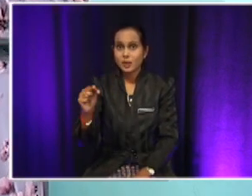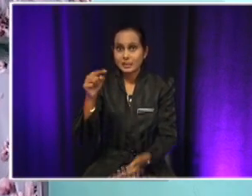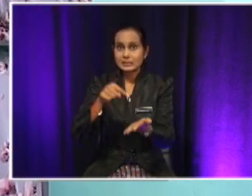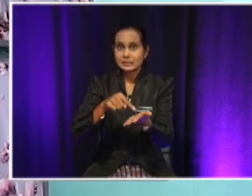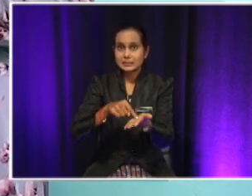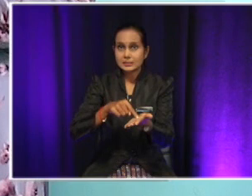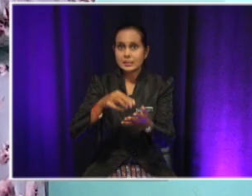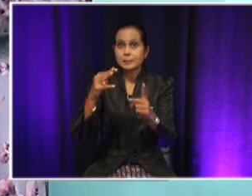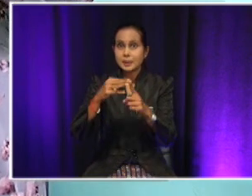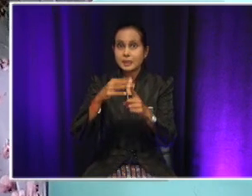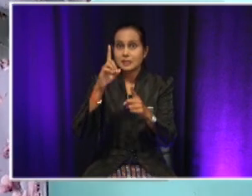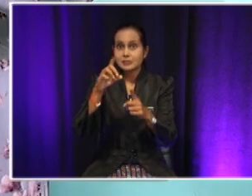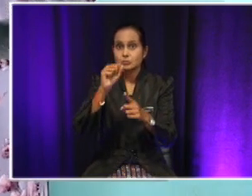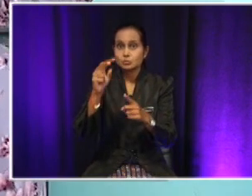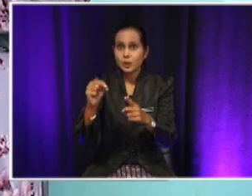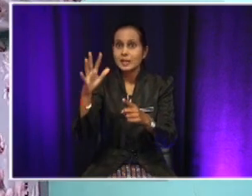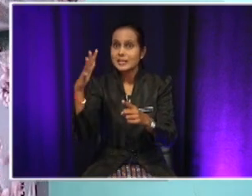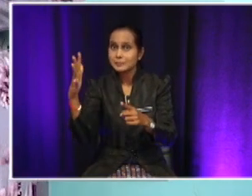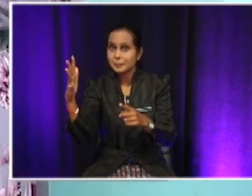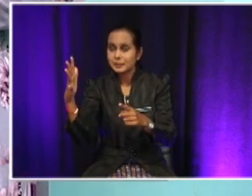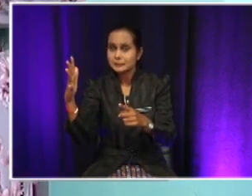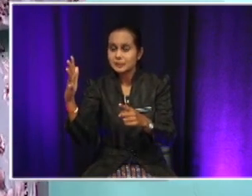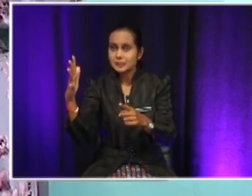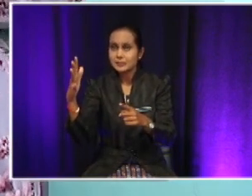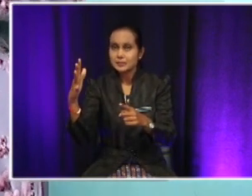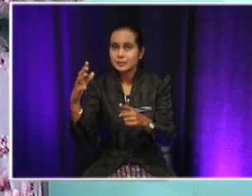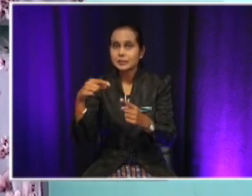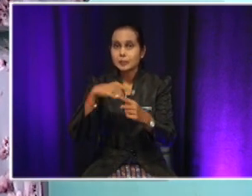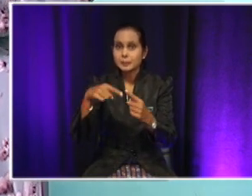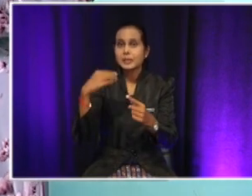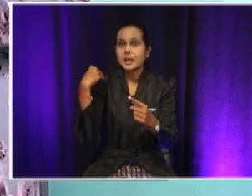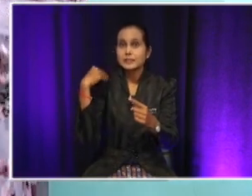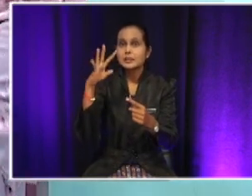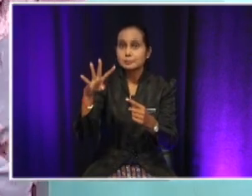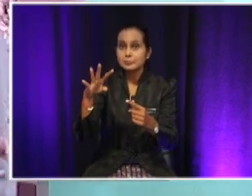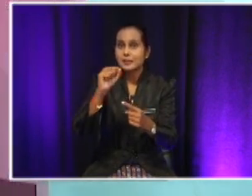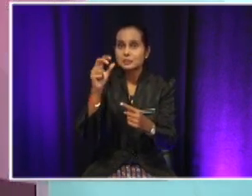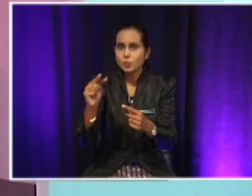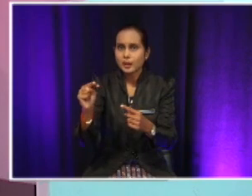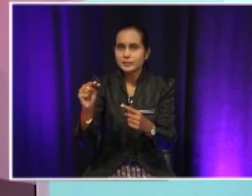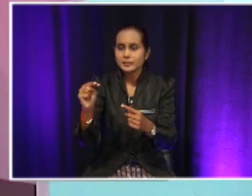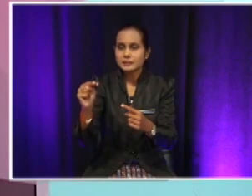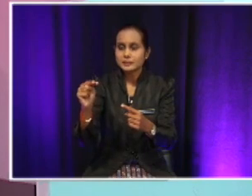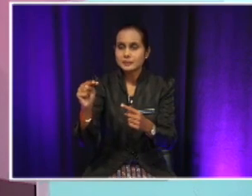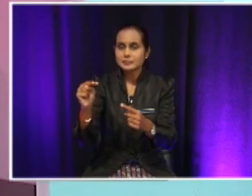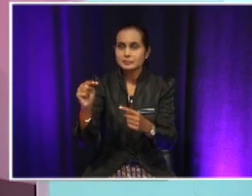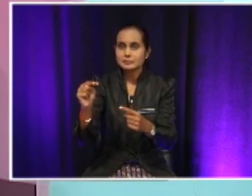satu soalan, okey, ada 15. Baik. So bila ada 4 soalan, dia akan